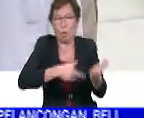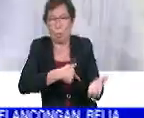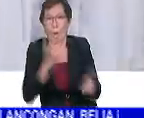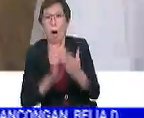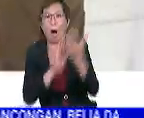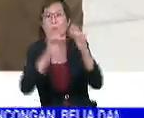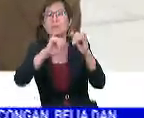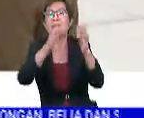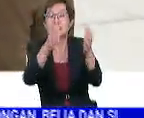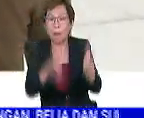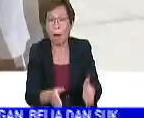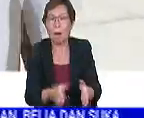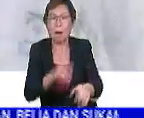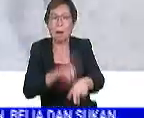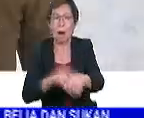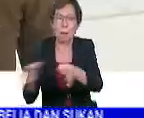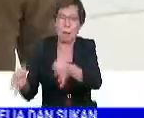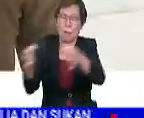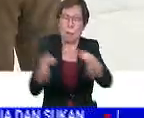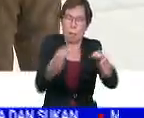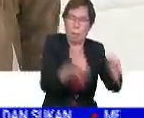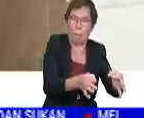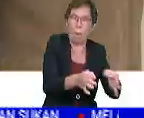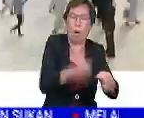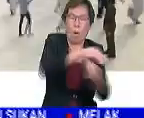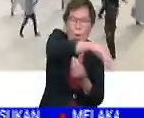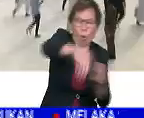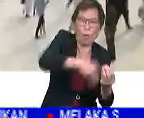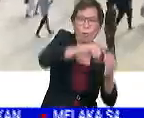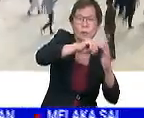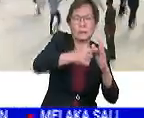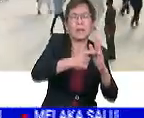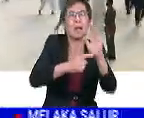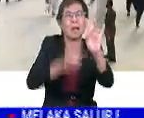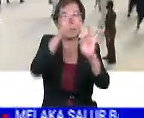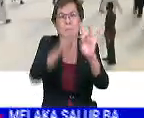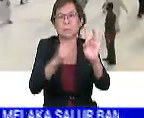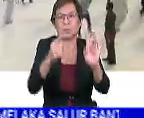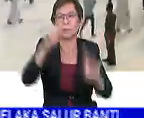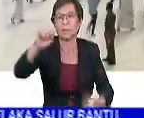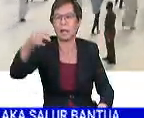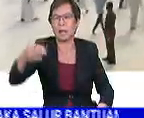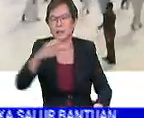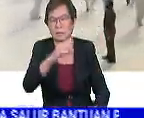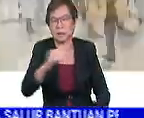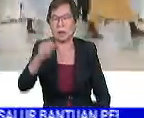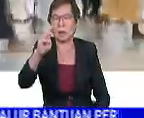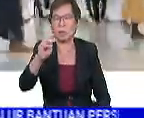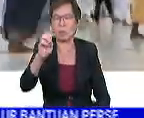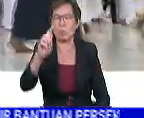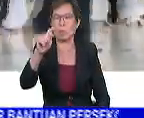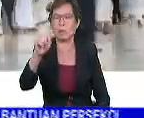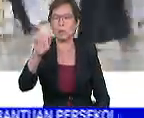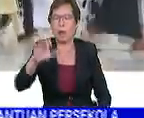dialami jemaah sepanjang penangguhan sementara umrah selama sebulan bermula 8 Januari th dan motch telah